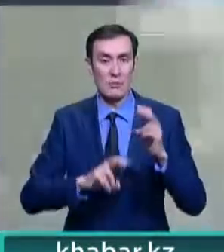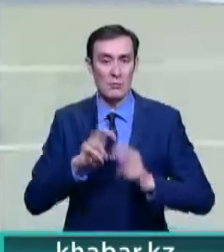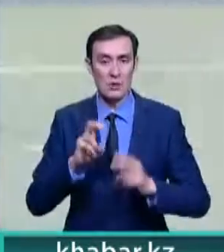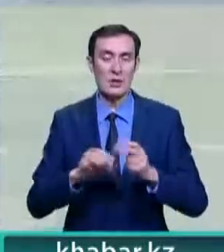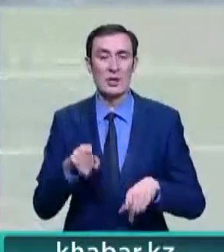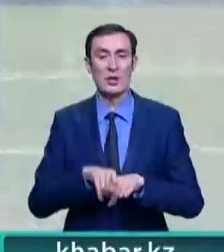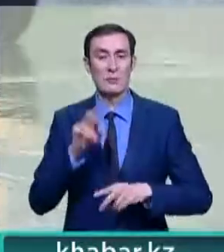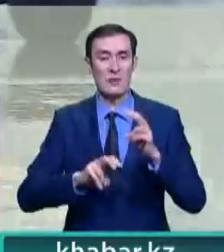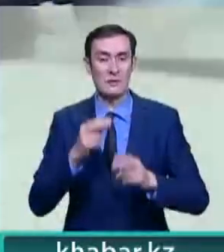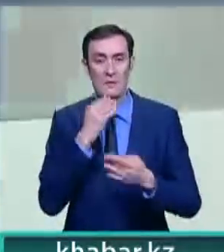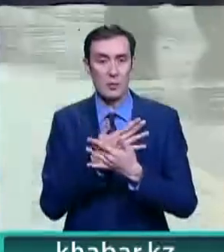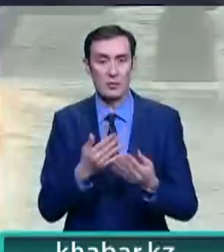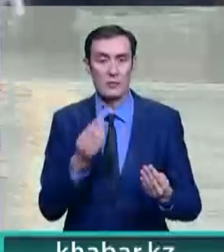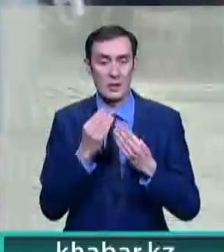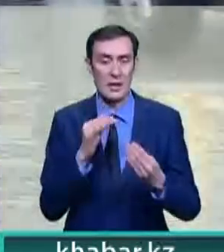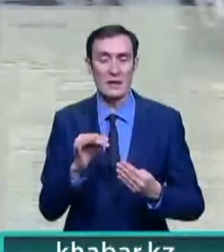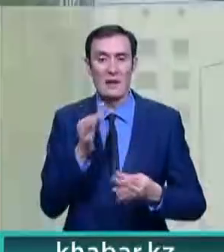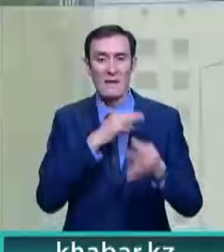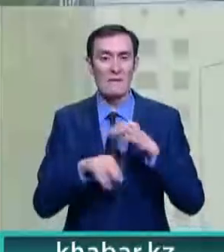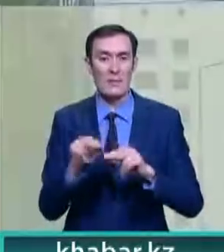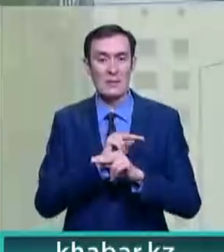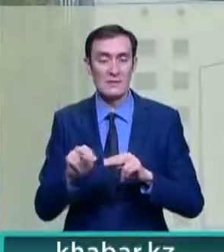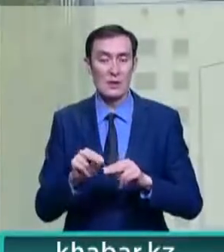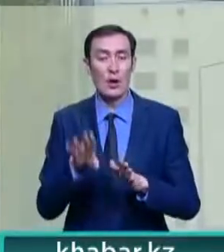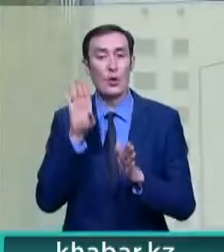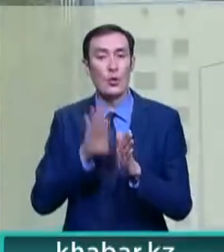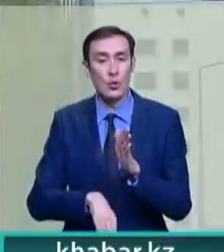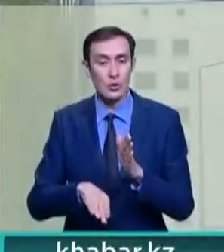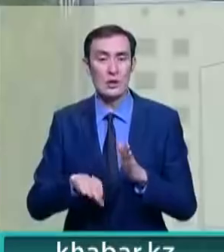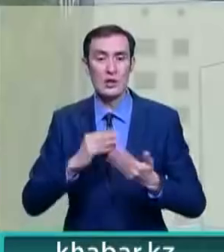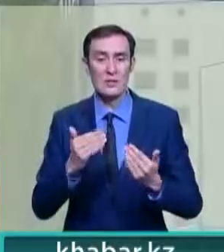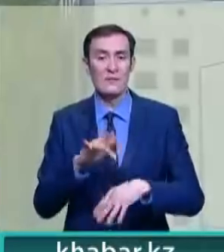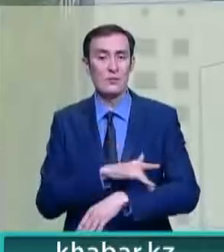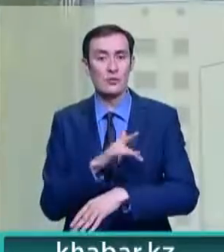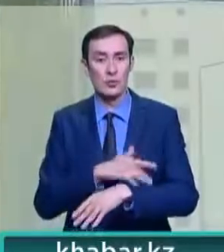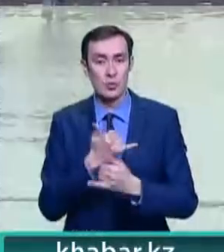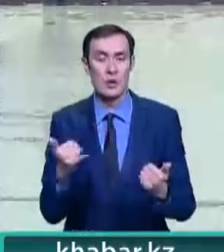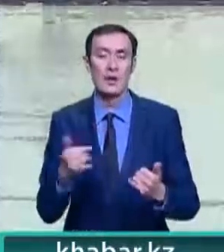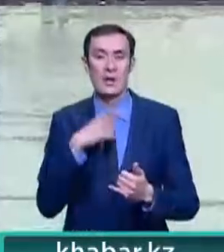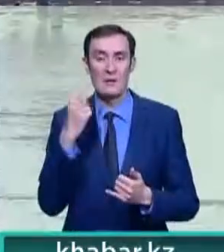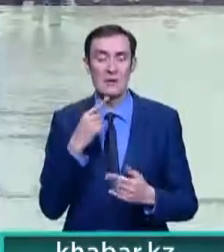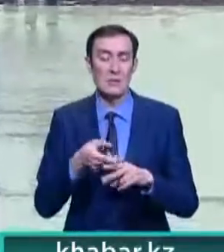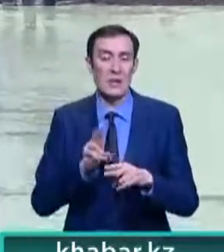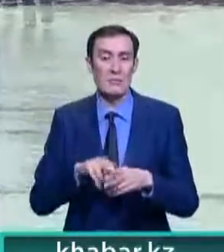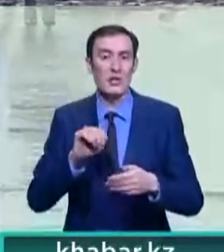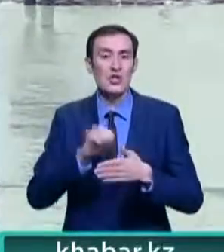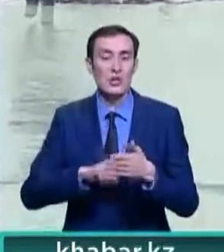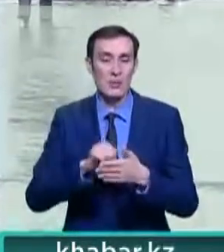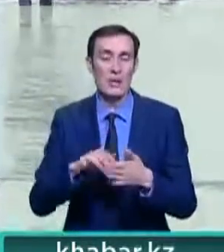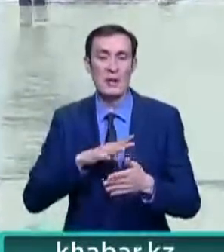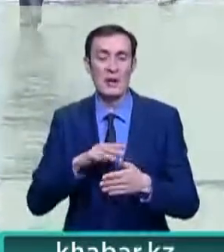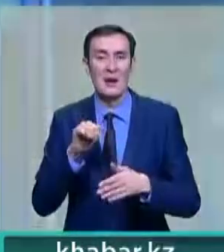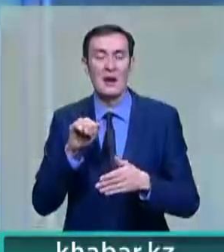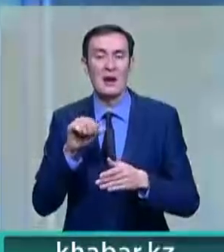промышленность, производство продуктов питания и фармацевтика. Хуже показатели в сфере услуг сказались карантинные ограничения.